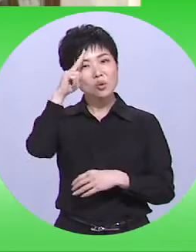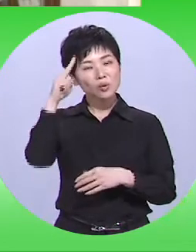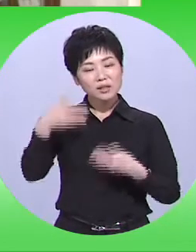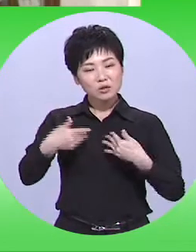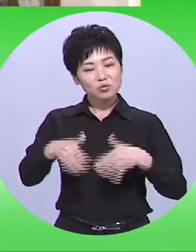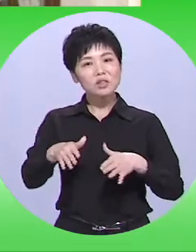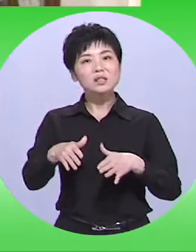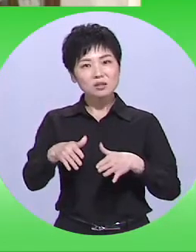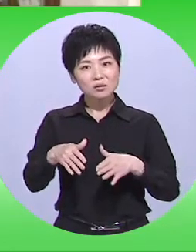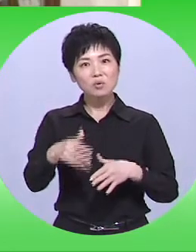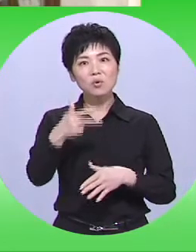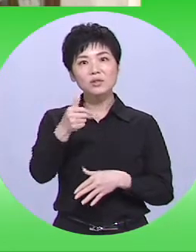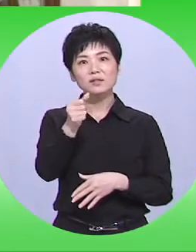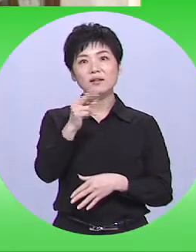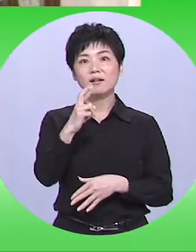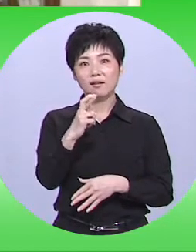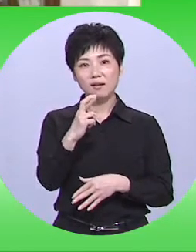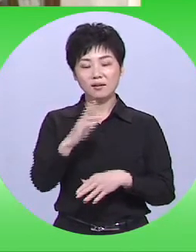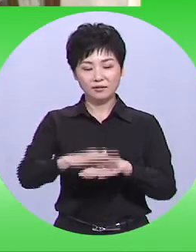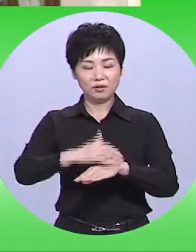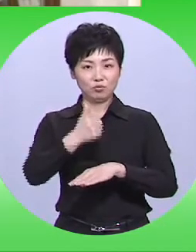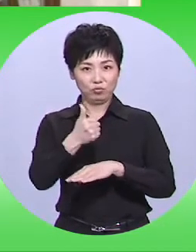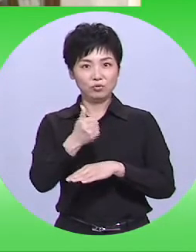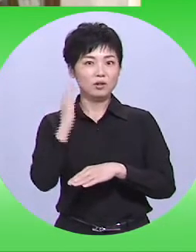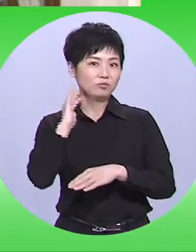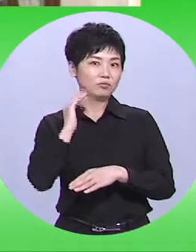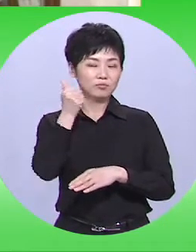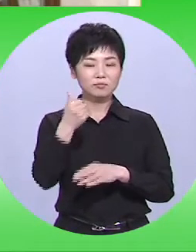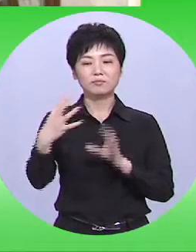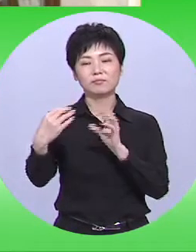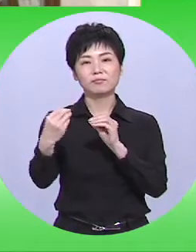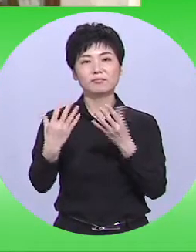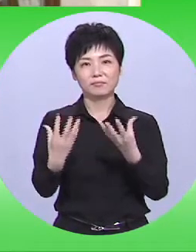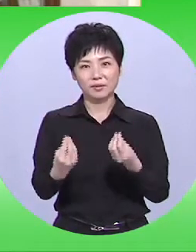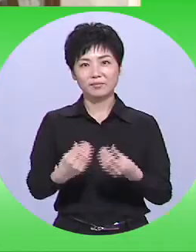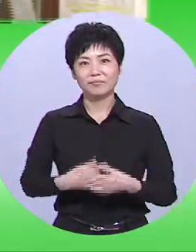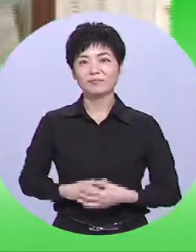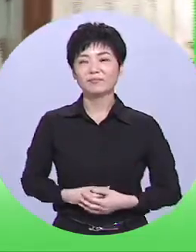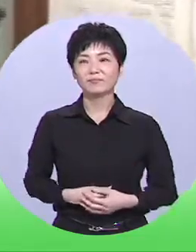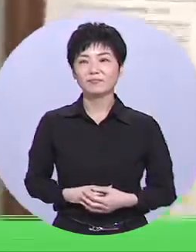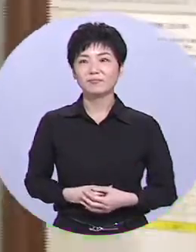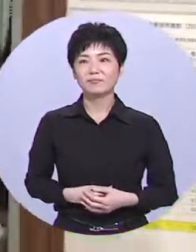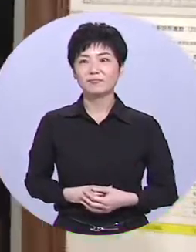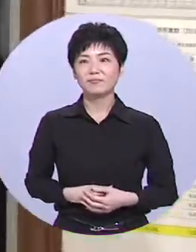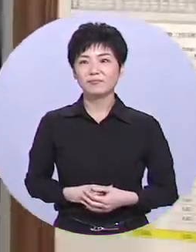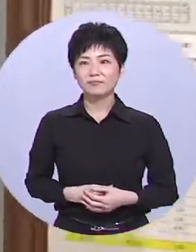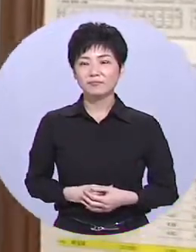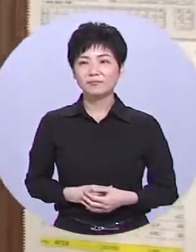太選手が今月13日上田知事を表敬訪問しました。